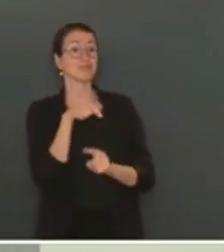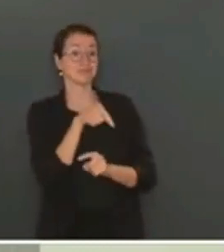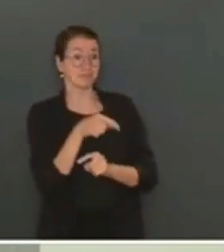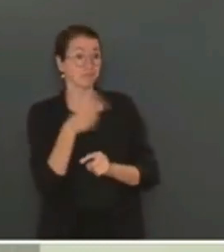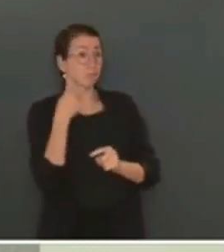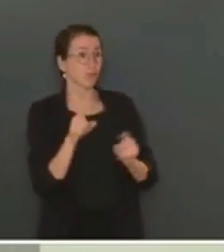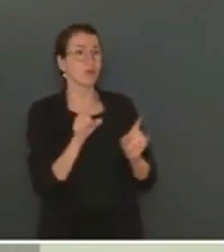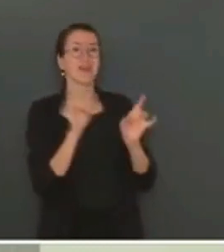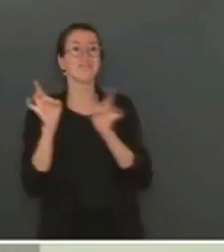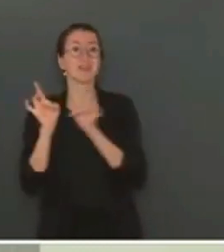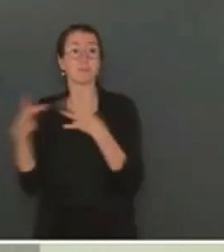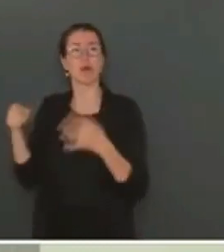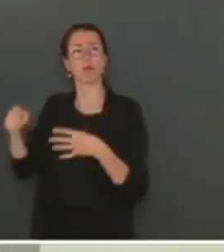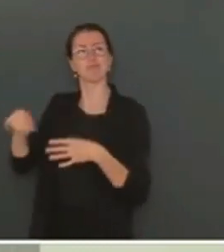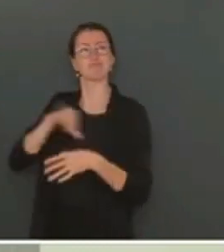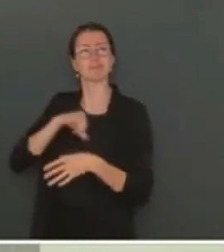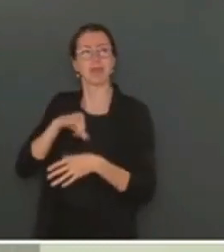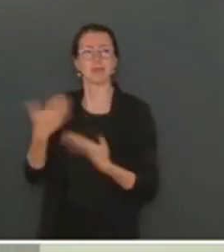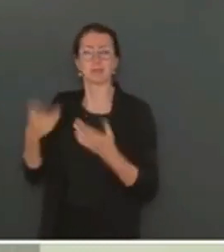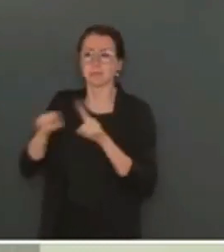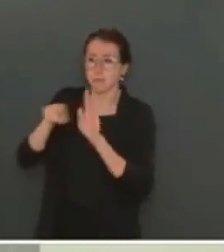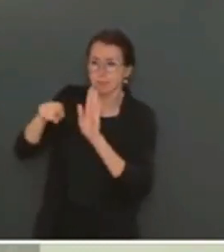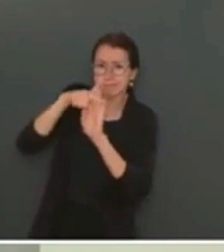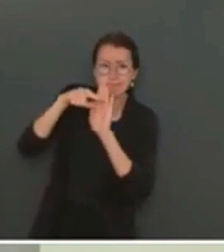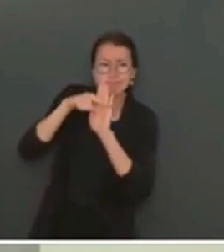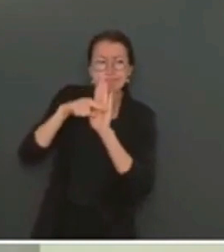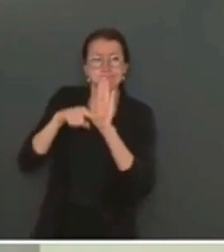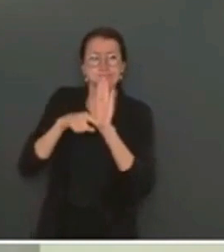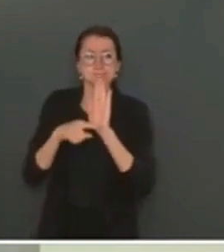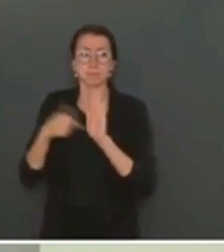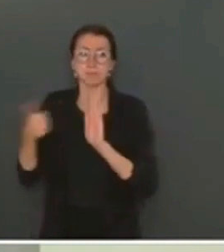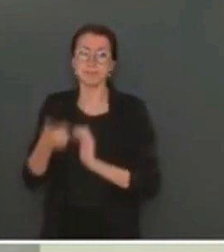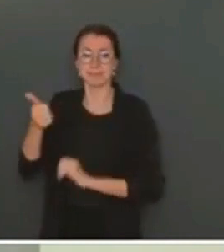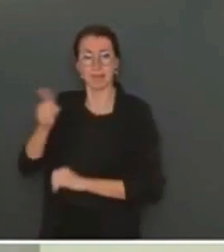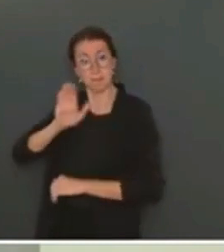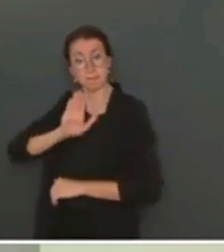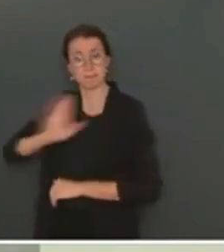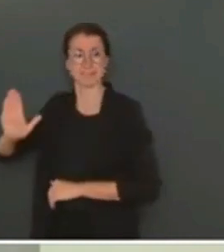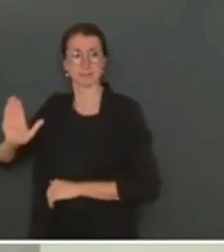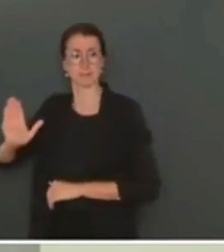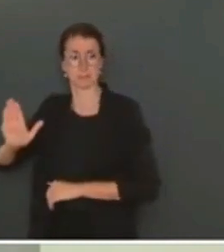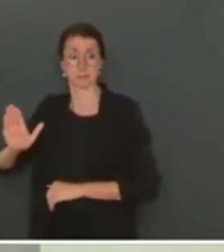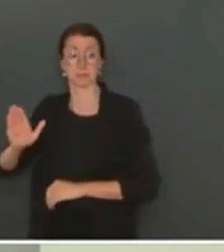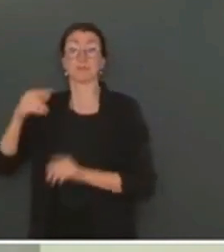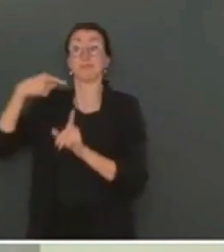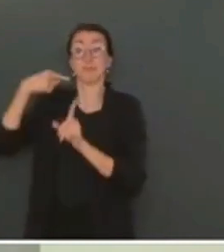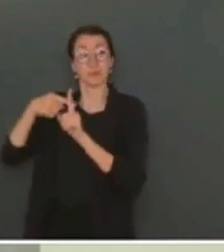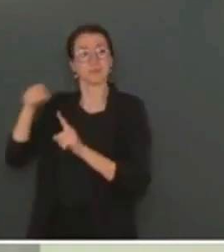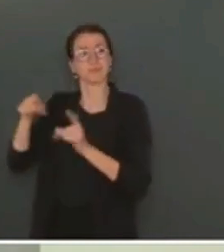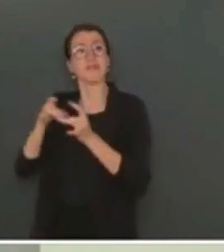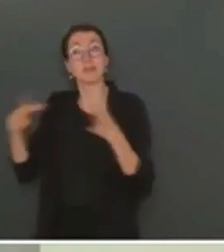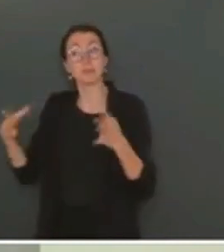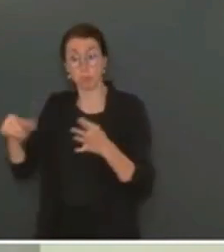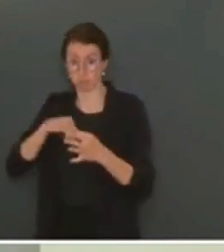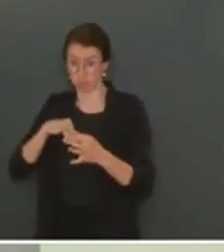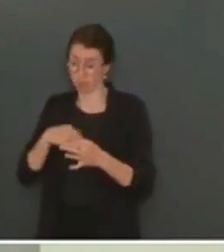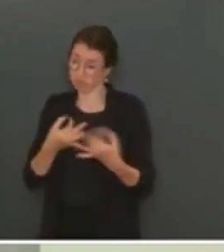strictes qui font l'objet de contrôle, et qui feront l'objet de contrôle, ce qui n'est pas le cas à la sphère privée, et heureusement d'ailleurs.